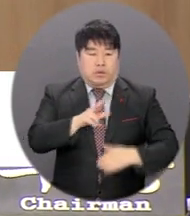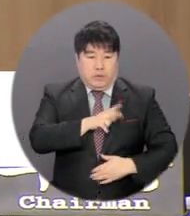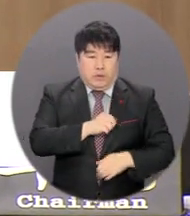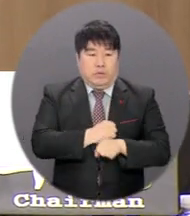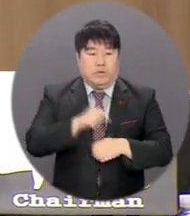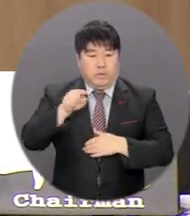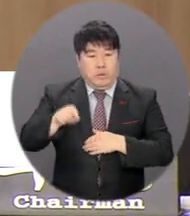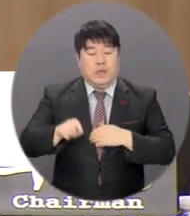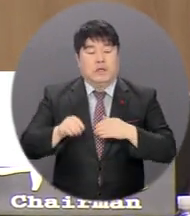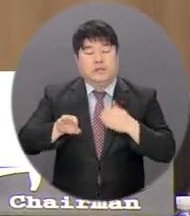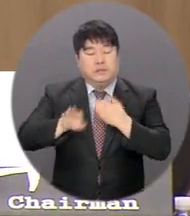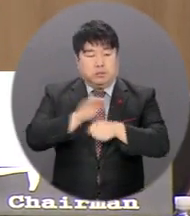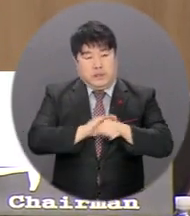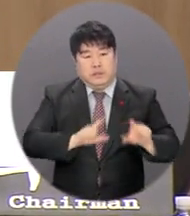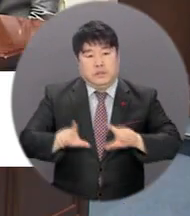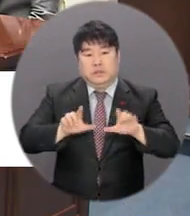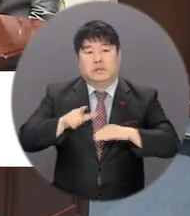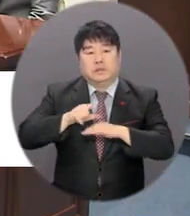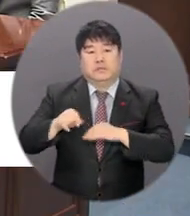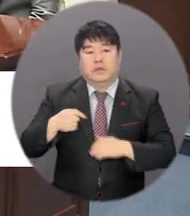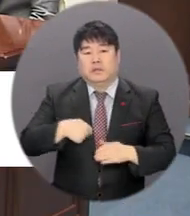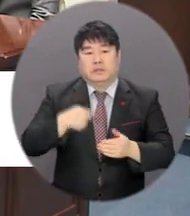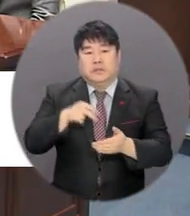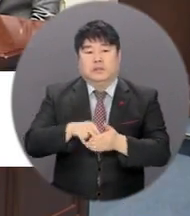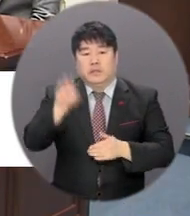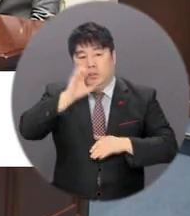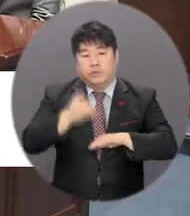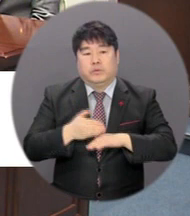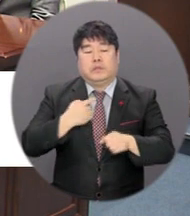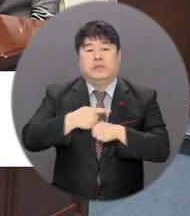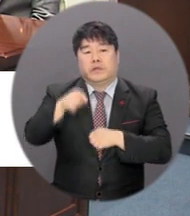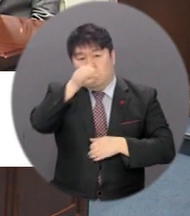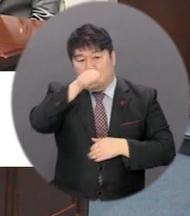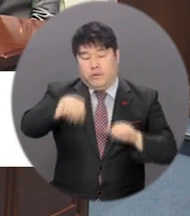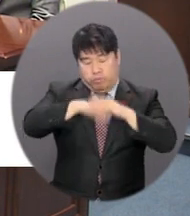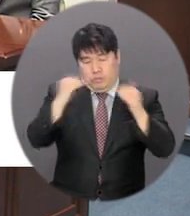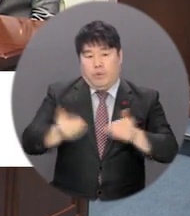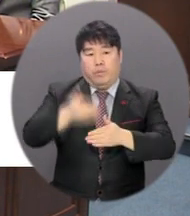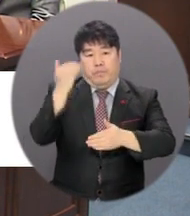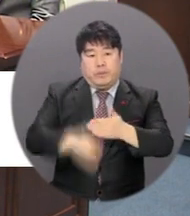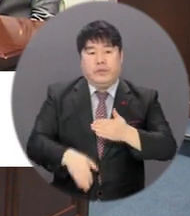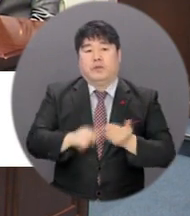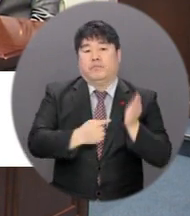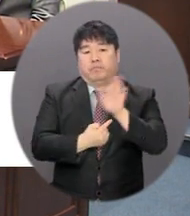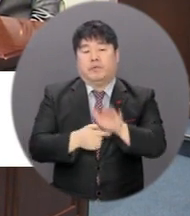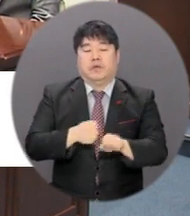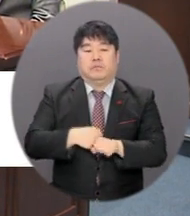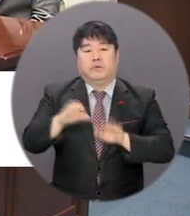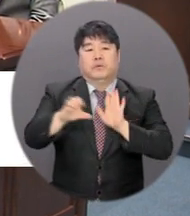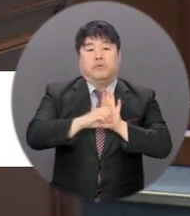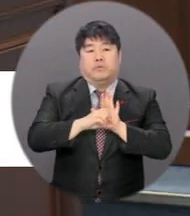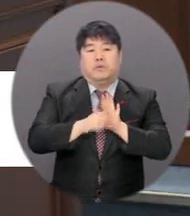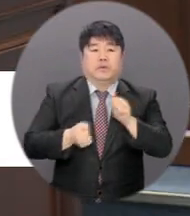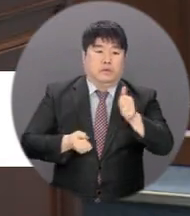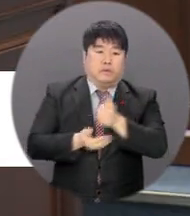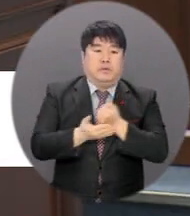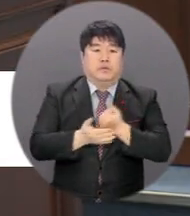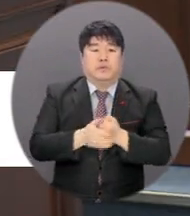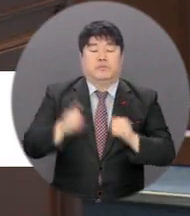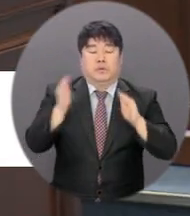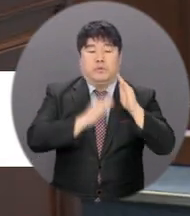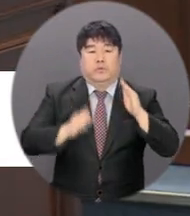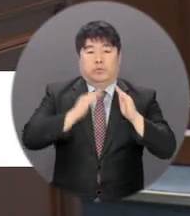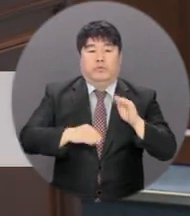선진국 지방자치 연수비 등을 내년 예산에서 전액 삭감했다고 밝혔습니다. 또 코로나 여파로 공무원